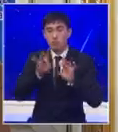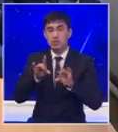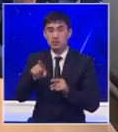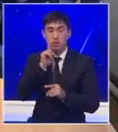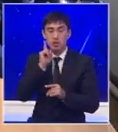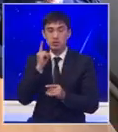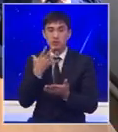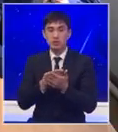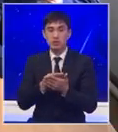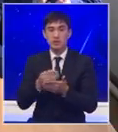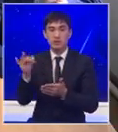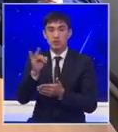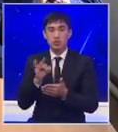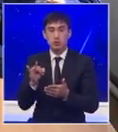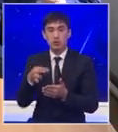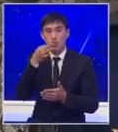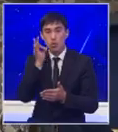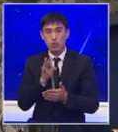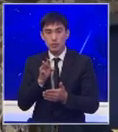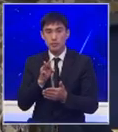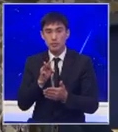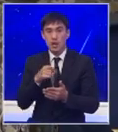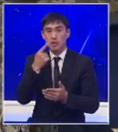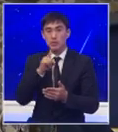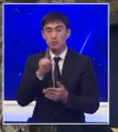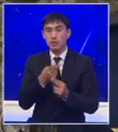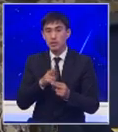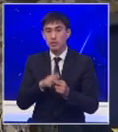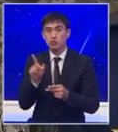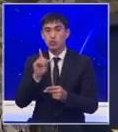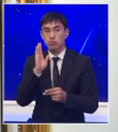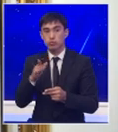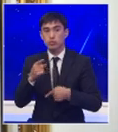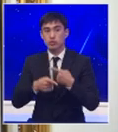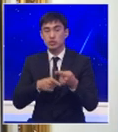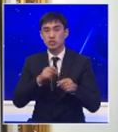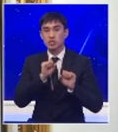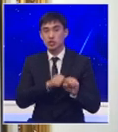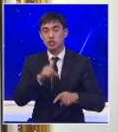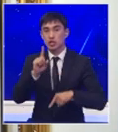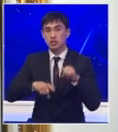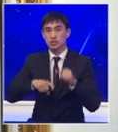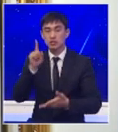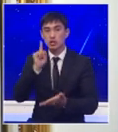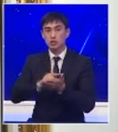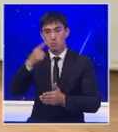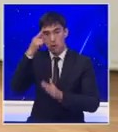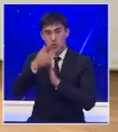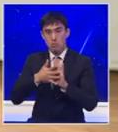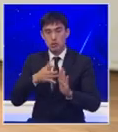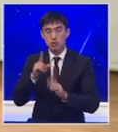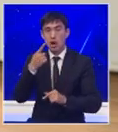с молодыми людьми своими историями и опытом отметив при этом что будущее защитники отечества должны понимать